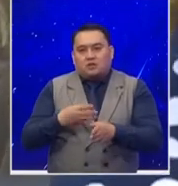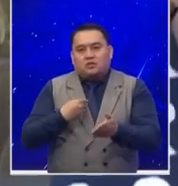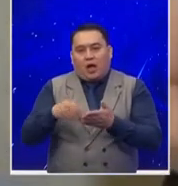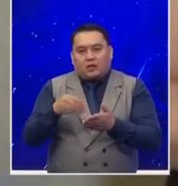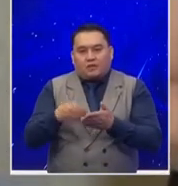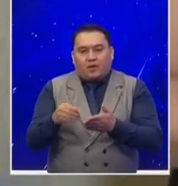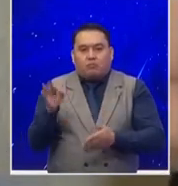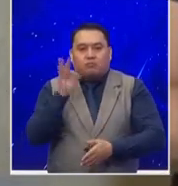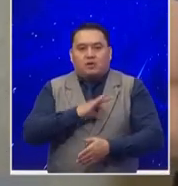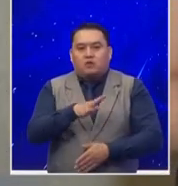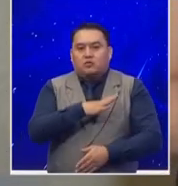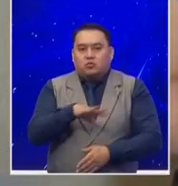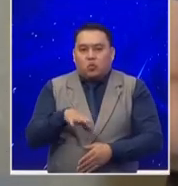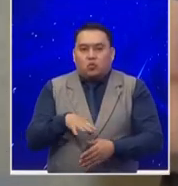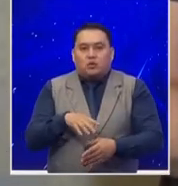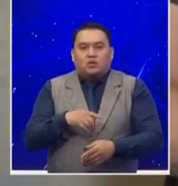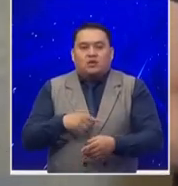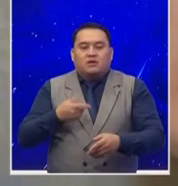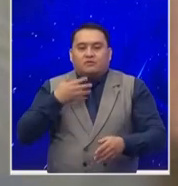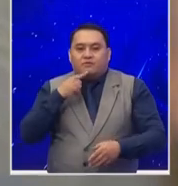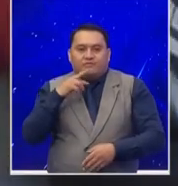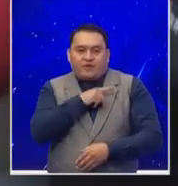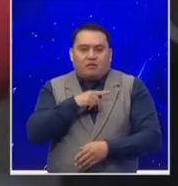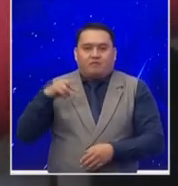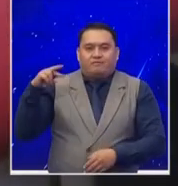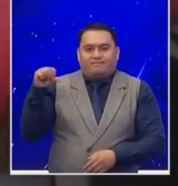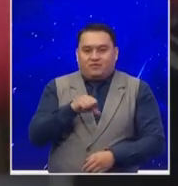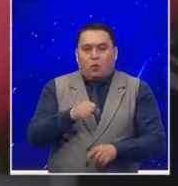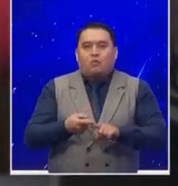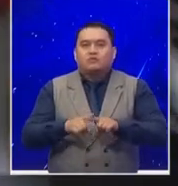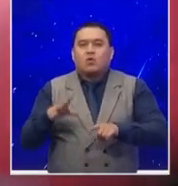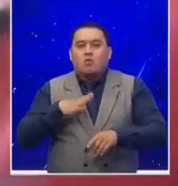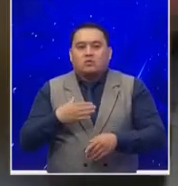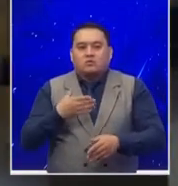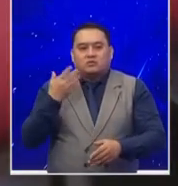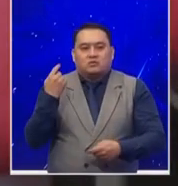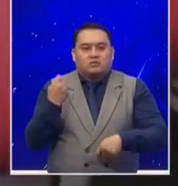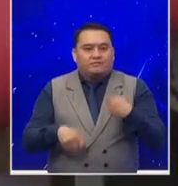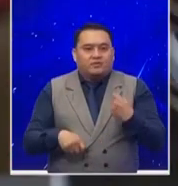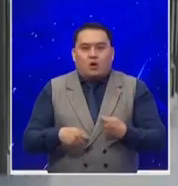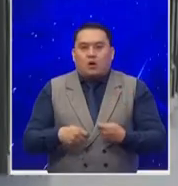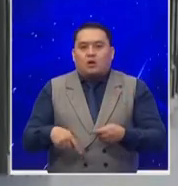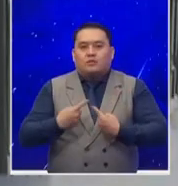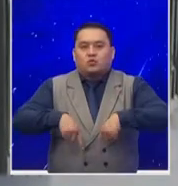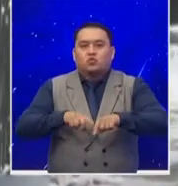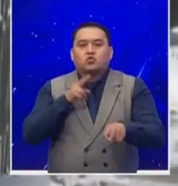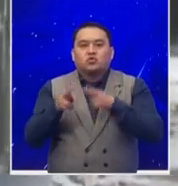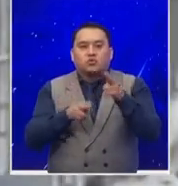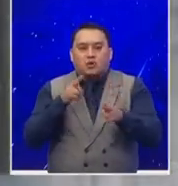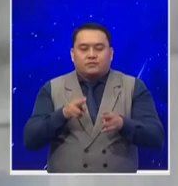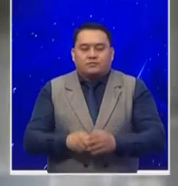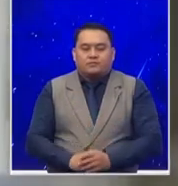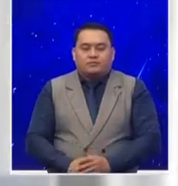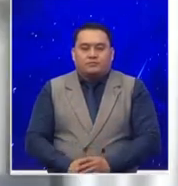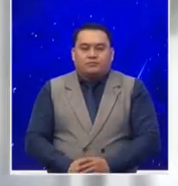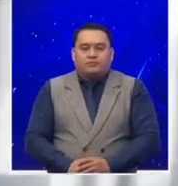алған жабдықтан пайда болмады. Керісінше денсаулығына кері әсерін тигізіпті. Тетке дауа іздеп опық жеп қалған зейнеткерлер құзырлы мекемеге шағым білдірді. Топтаманы